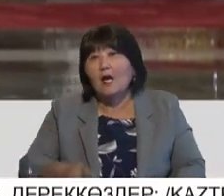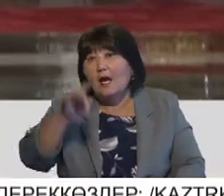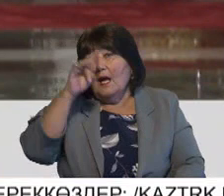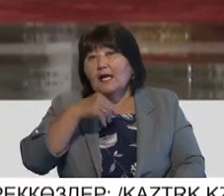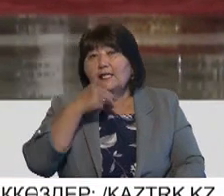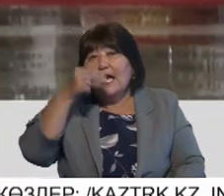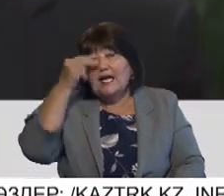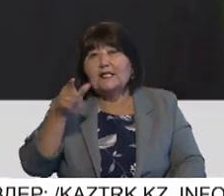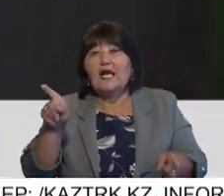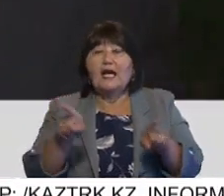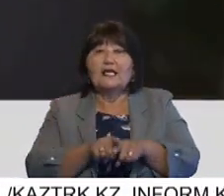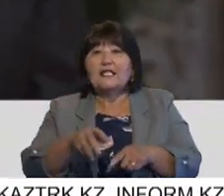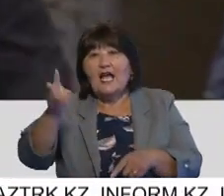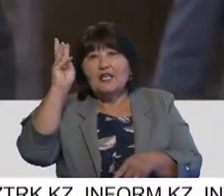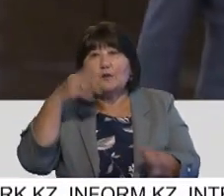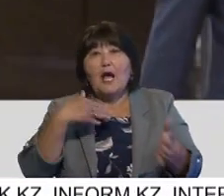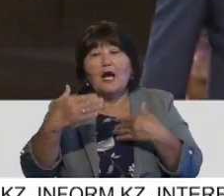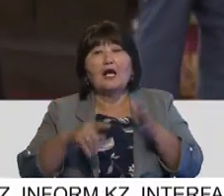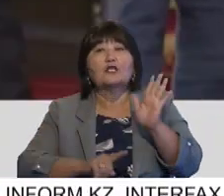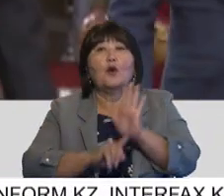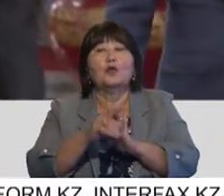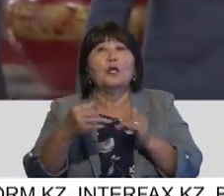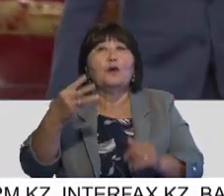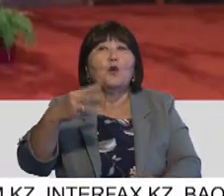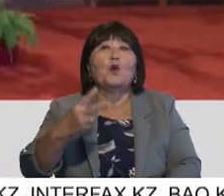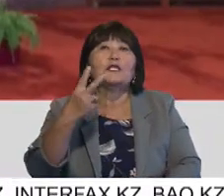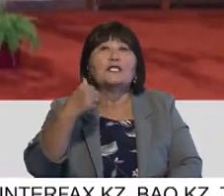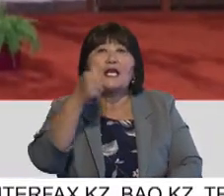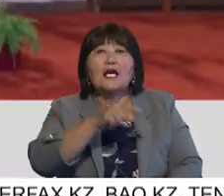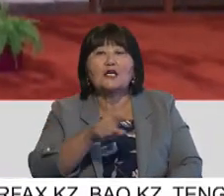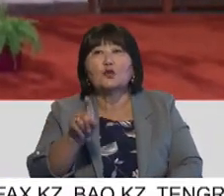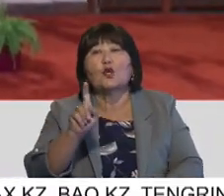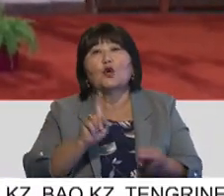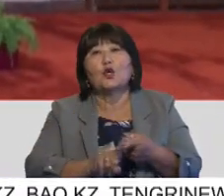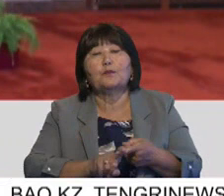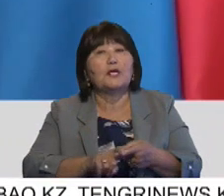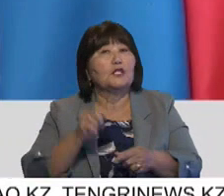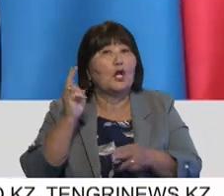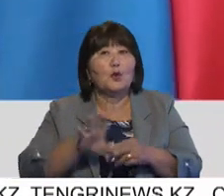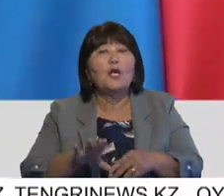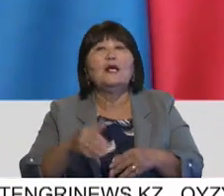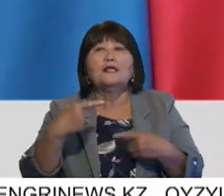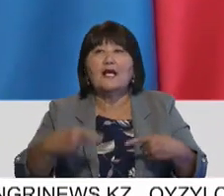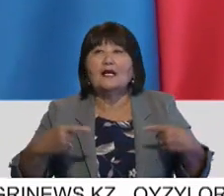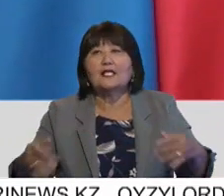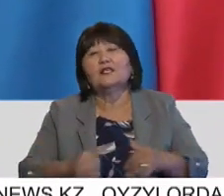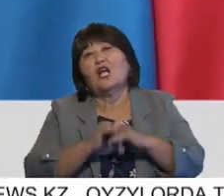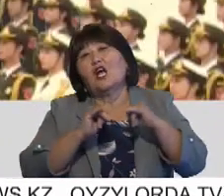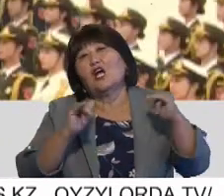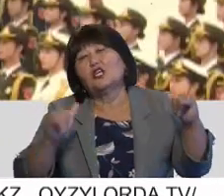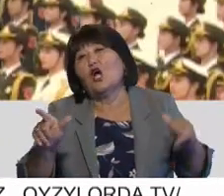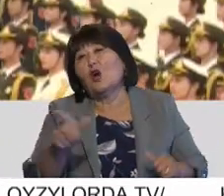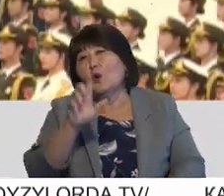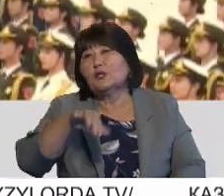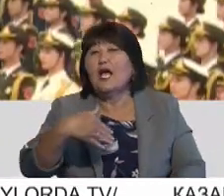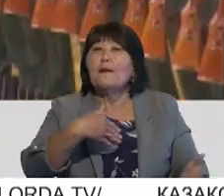Қазақстан мен Қытай арасында дипломатиялық қарым-қатынас орнағанына биыл 32 жыл. Содан бері байланыс іркілген емес, сан салада жанданып келеді. Тіпті қос